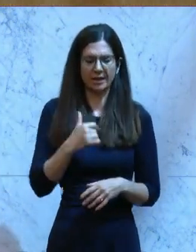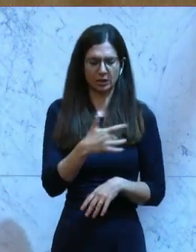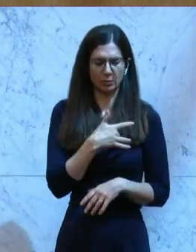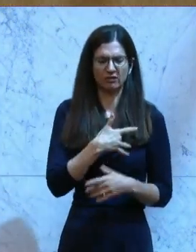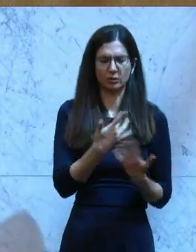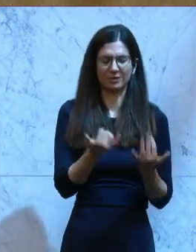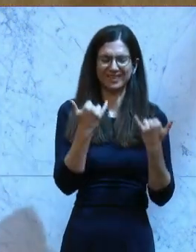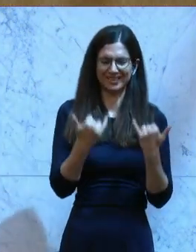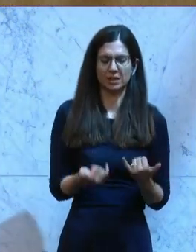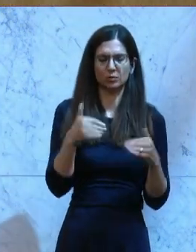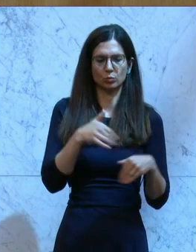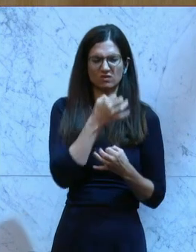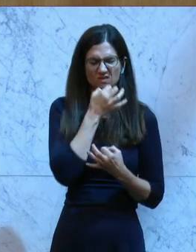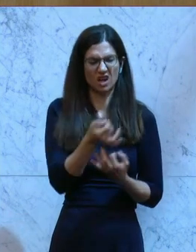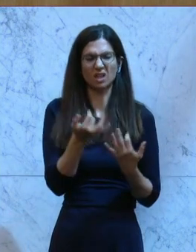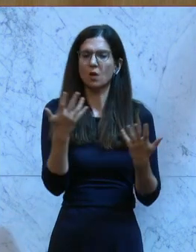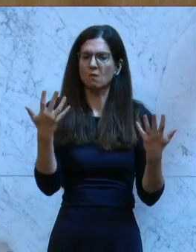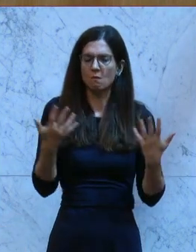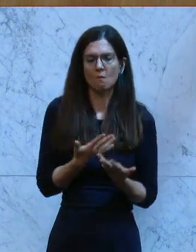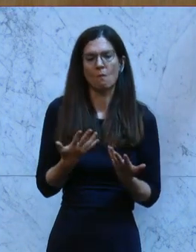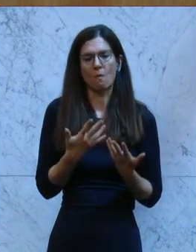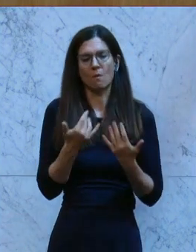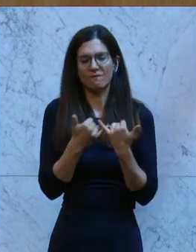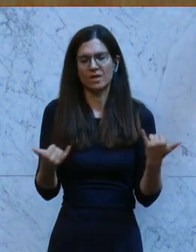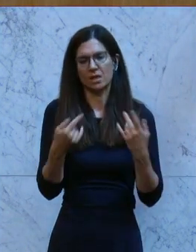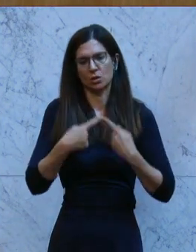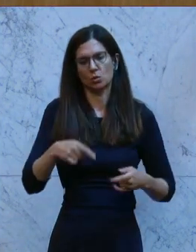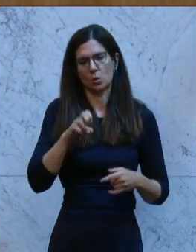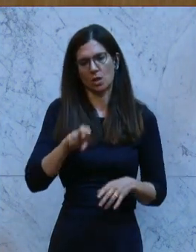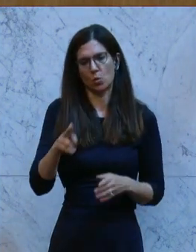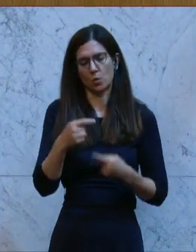Bevölkerung endlich zu fragen, in welche Richtung sich die Europäische Union entwickeln will.